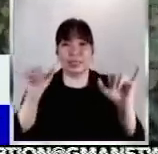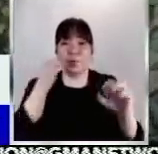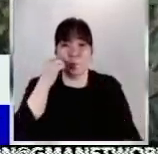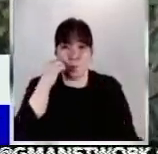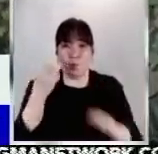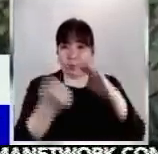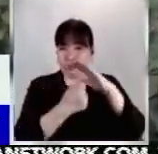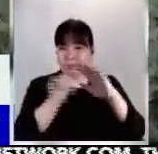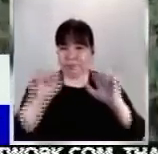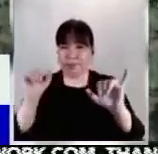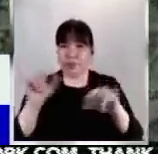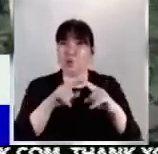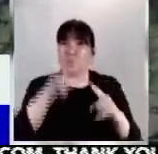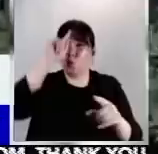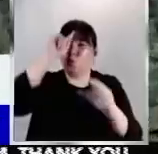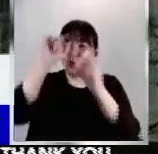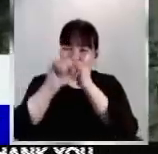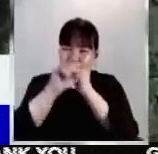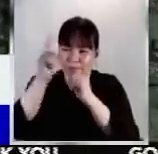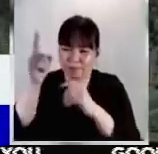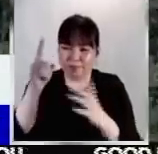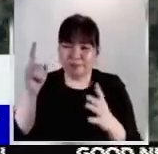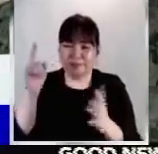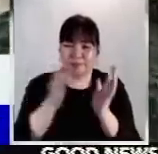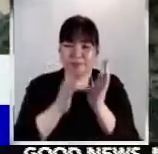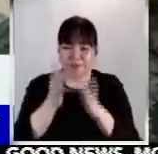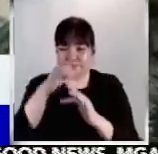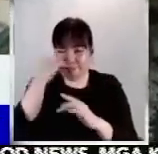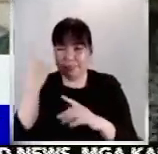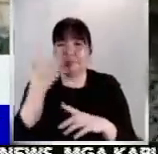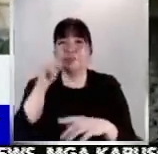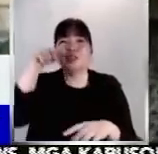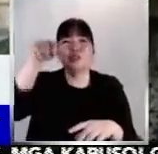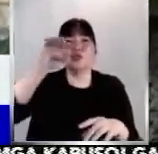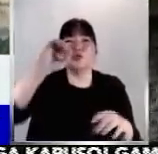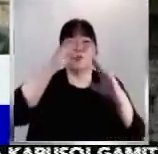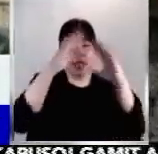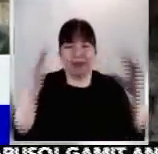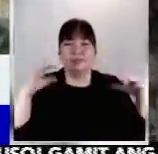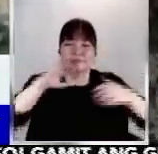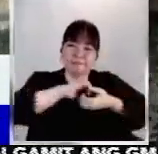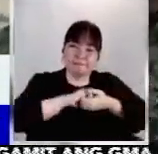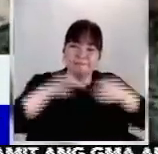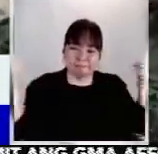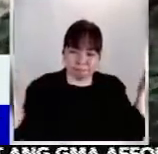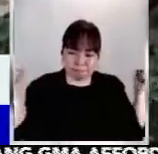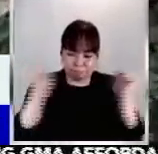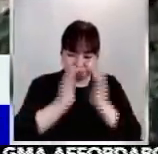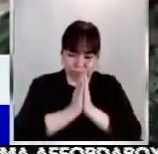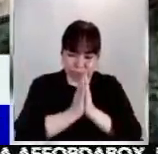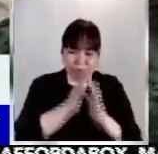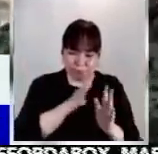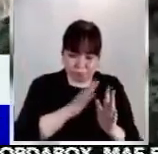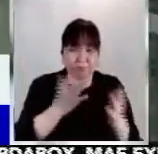Poong Nazareno. Maghawak-hawak kayong kamay sa loob ng inyong kanya-kanyang tahanan, inyong pamilya. Pagdasal tayo